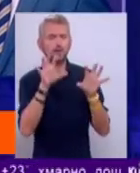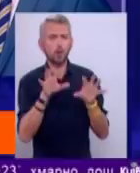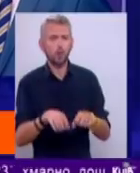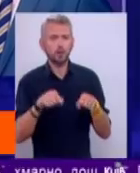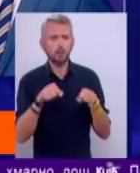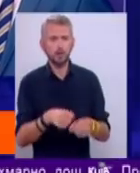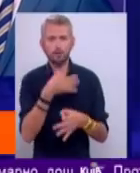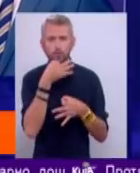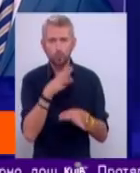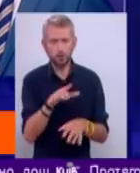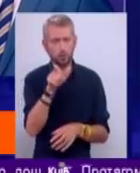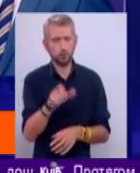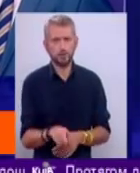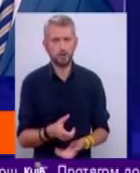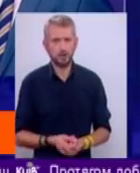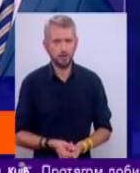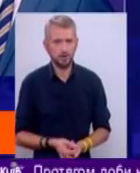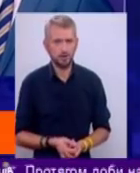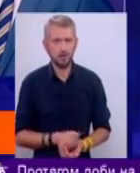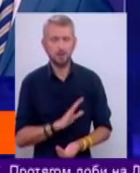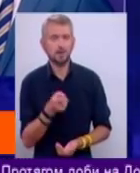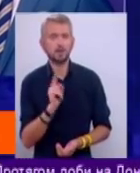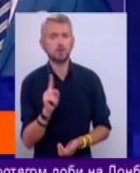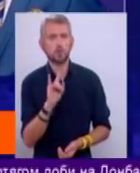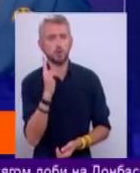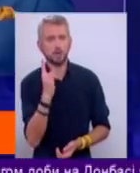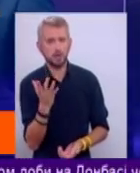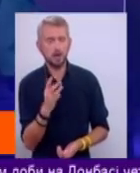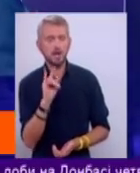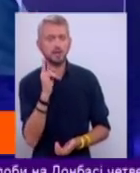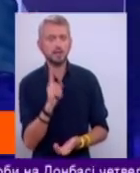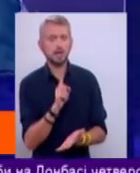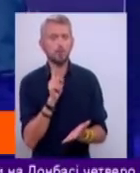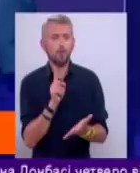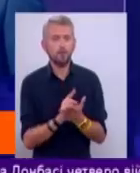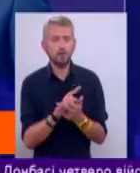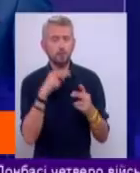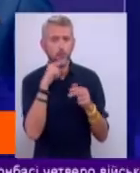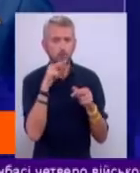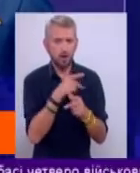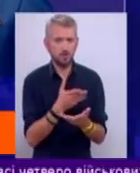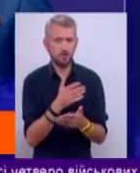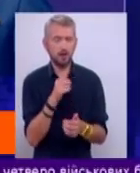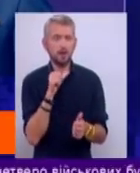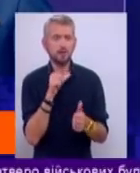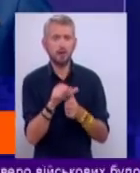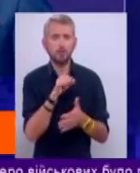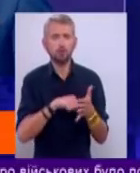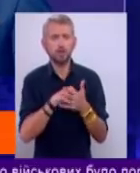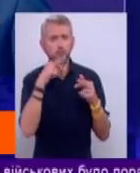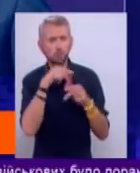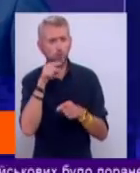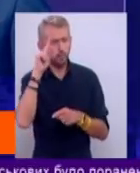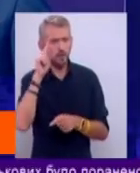право будь-якої людини, не те, що дитини. Дитина повинна помилятися. Саме через помилку вона